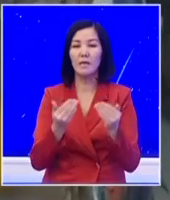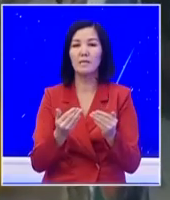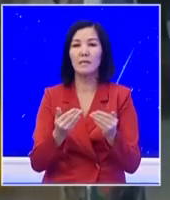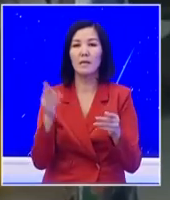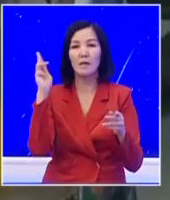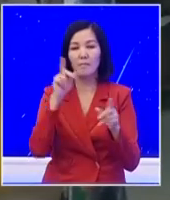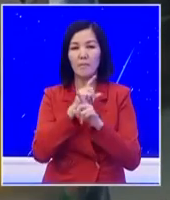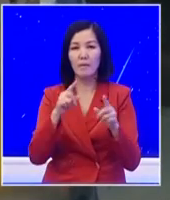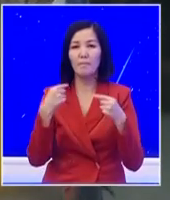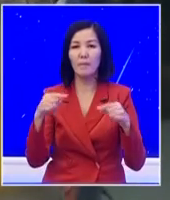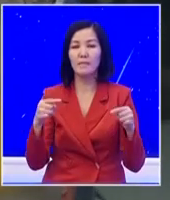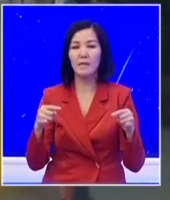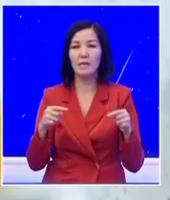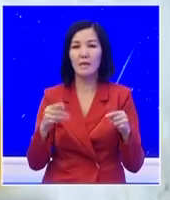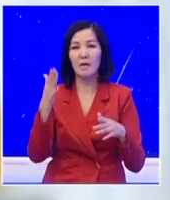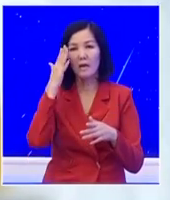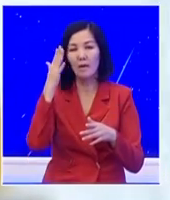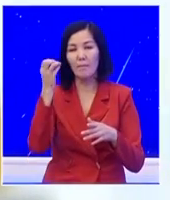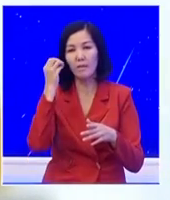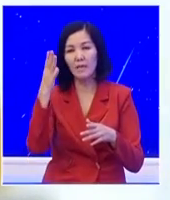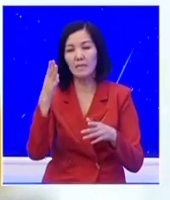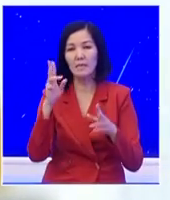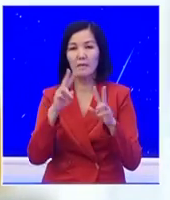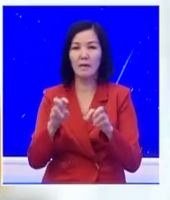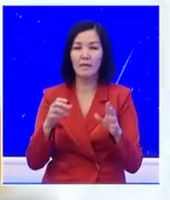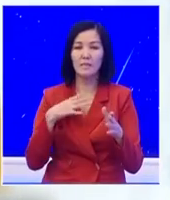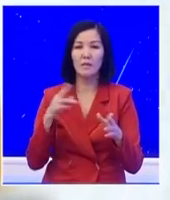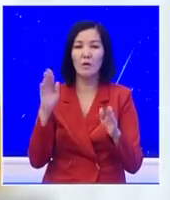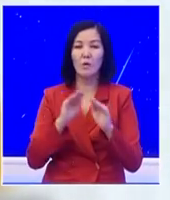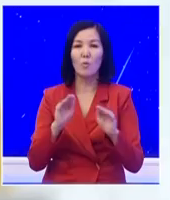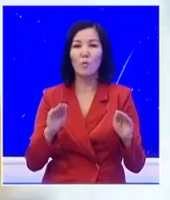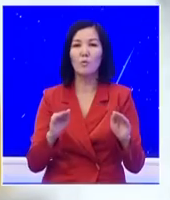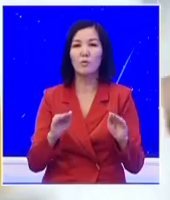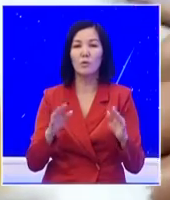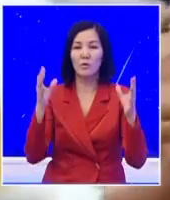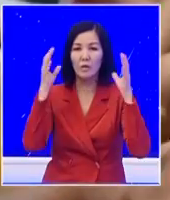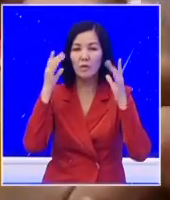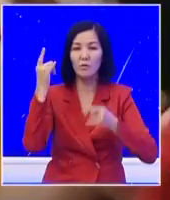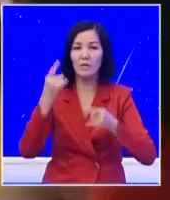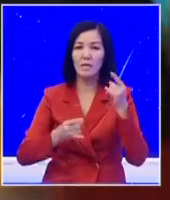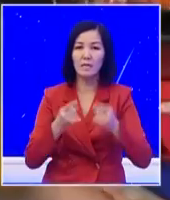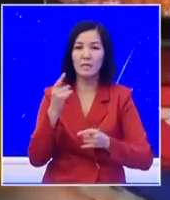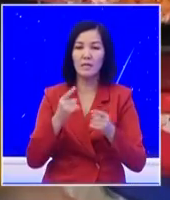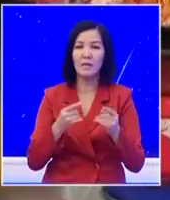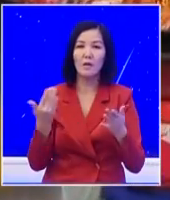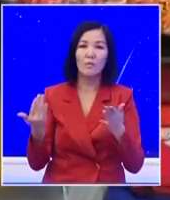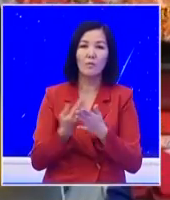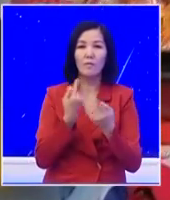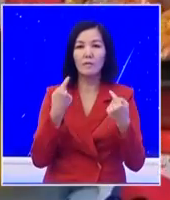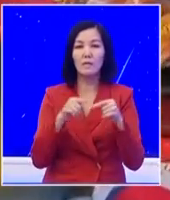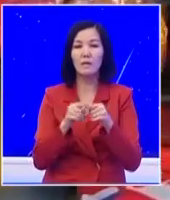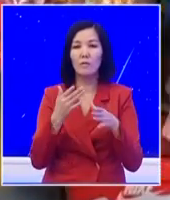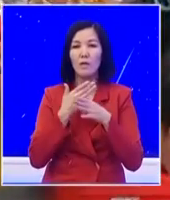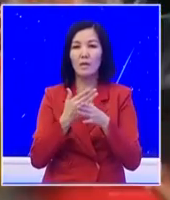білім берудің өзге амалдарын қарастырып жатыр. Яғни оқушылар сабақты радио, теледидар және заманауи